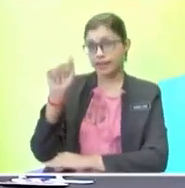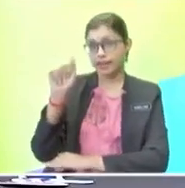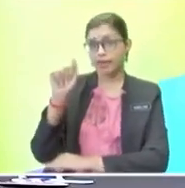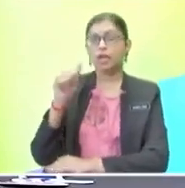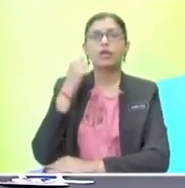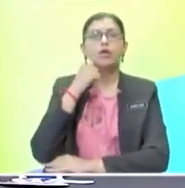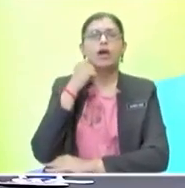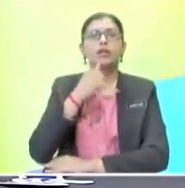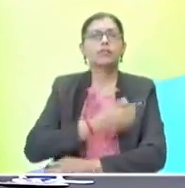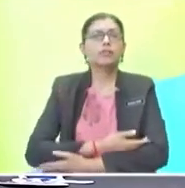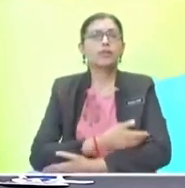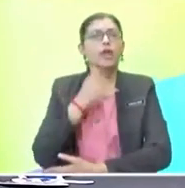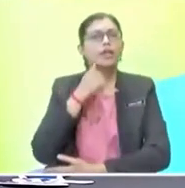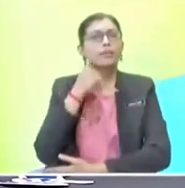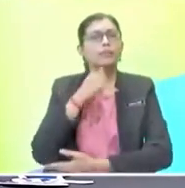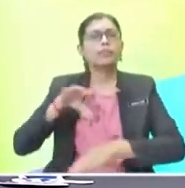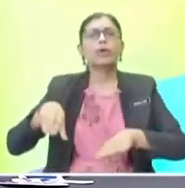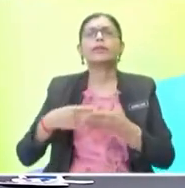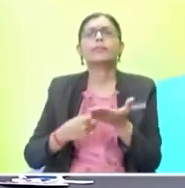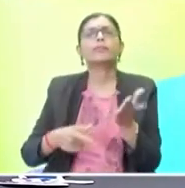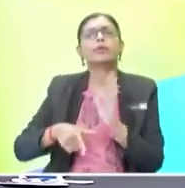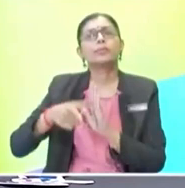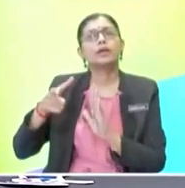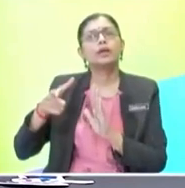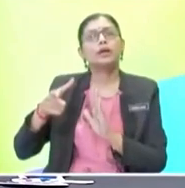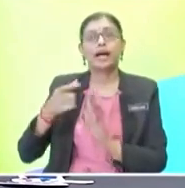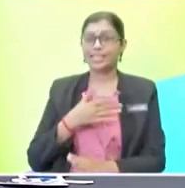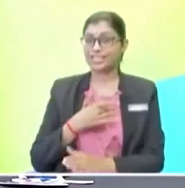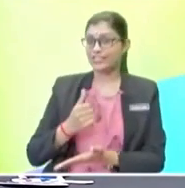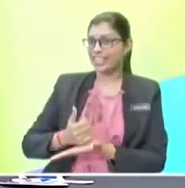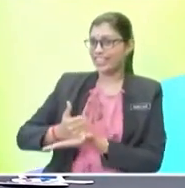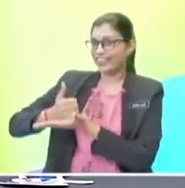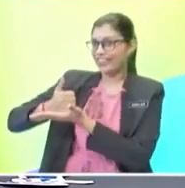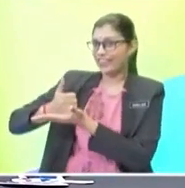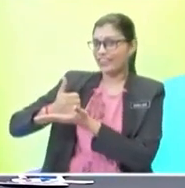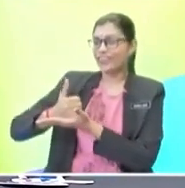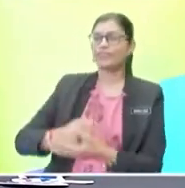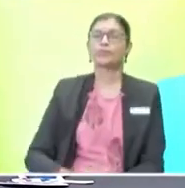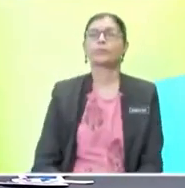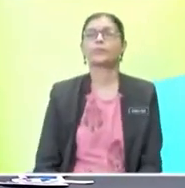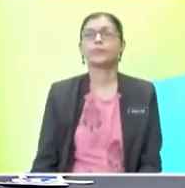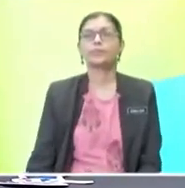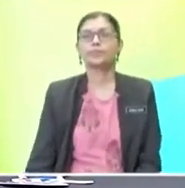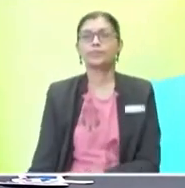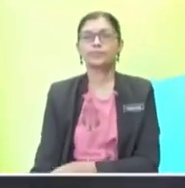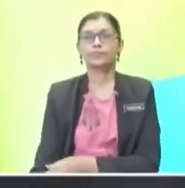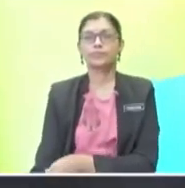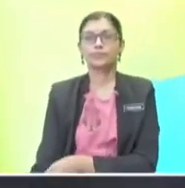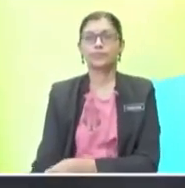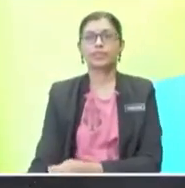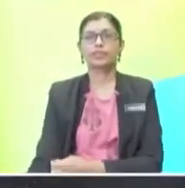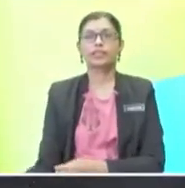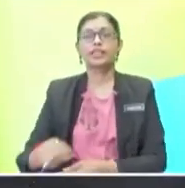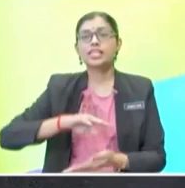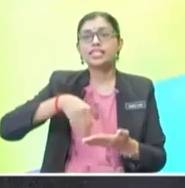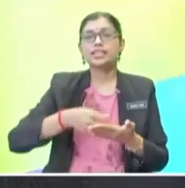Saya suka tolong-menolong, cikgu. Bagus. Ringan tulang. Suka membantu. Apa yang anak-anak kita jawab itu tadi